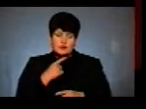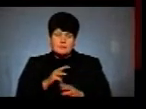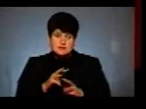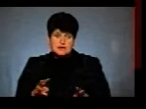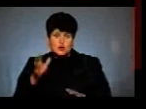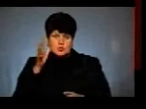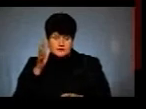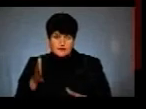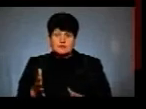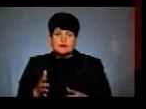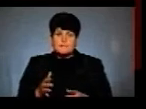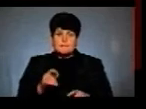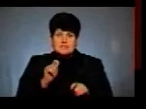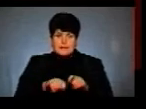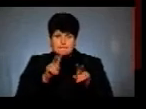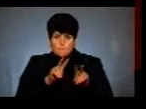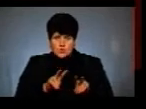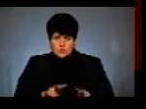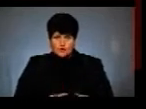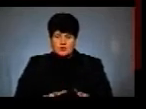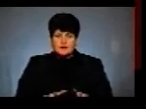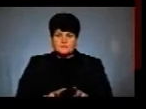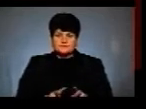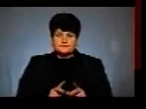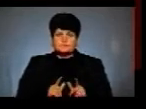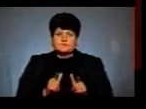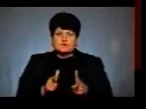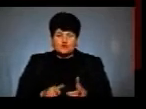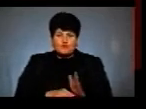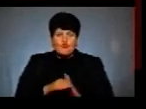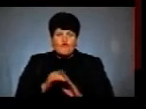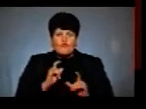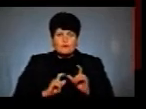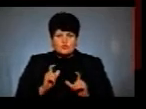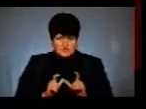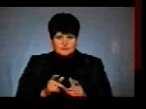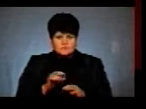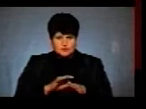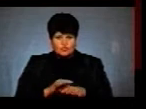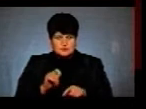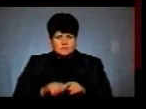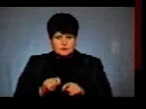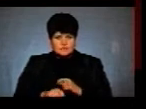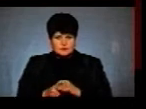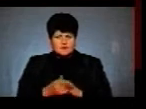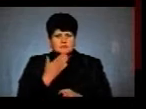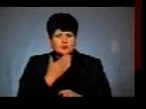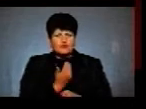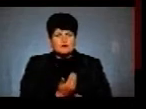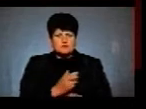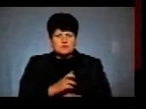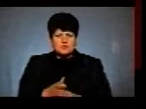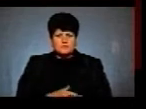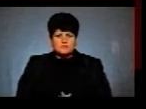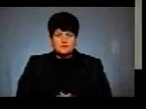науки України, моніторинг кар'єри випускників. Чи ведеться такий моніторинг? Насамперед запитаю вас, Богдане Богдановичу.